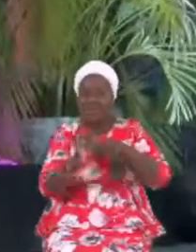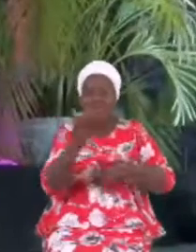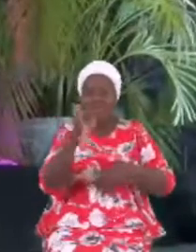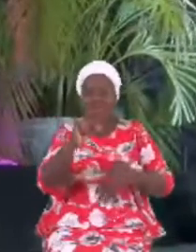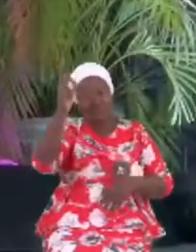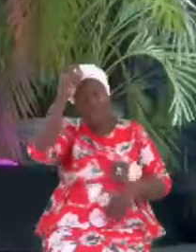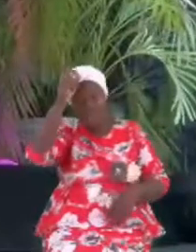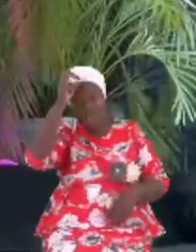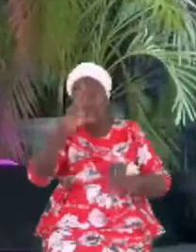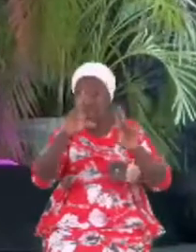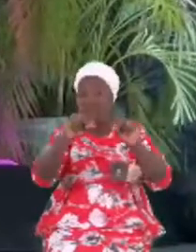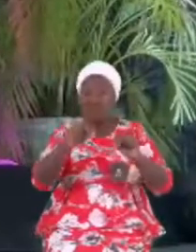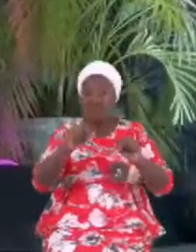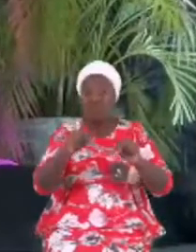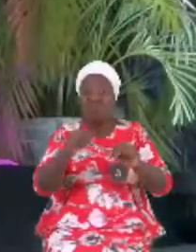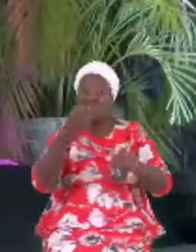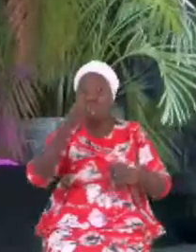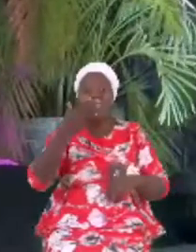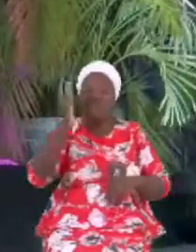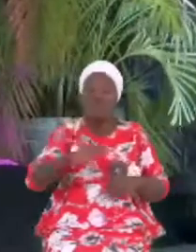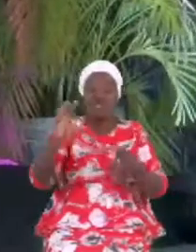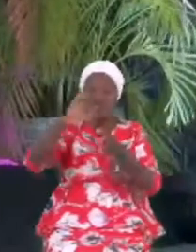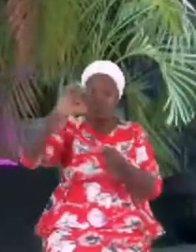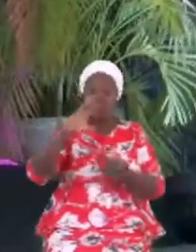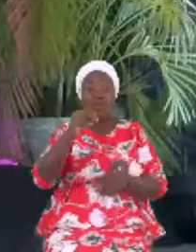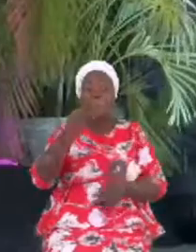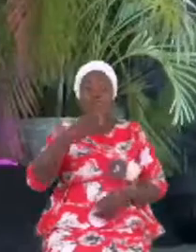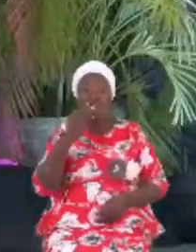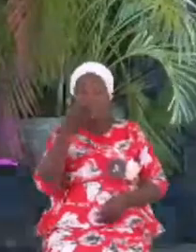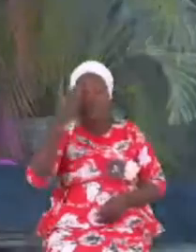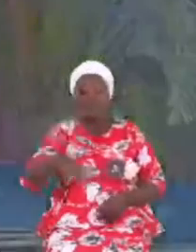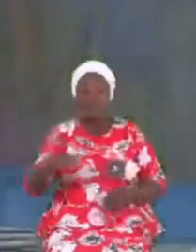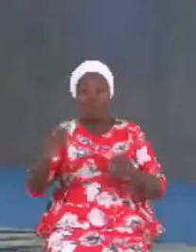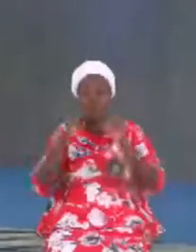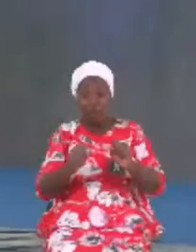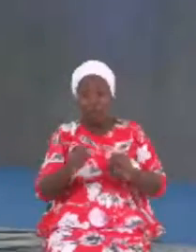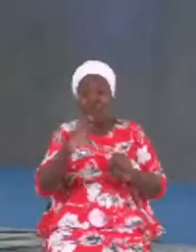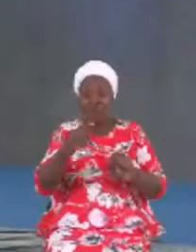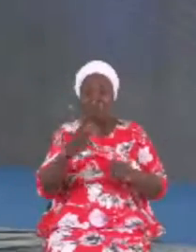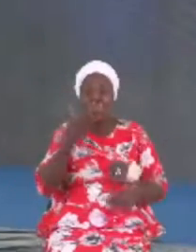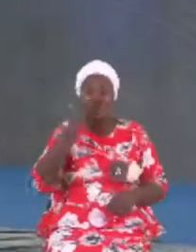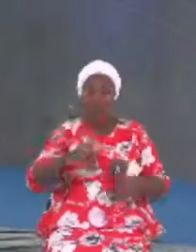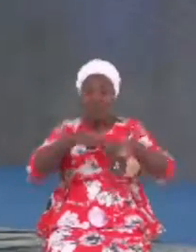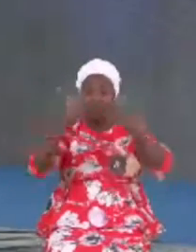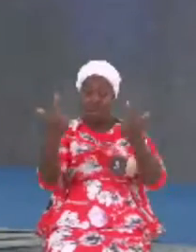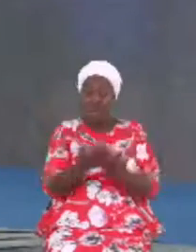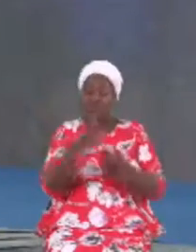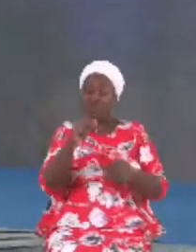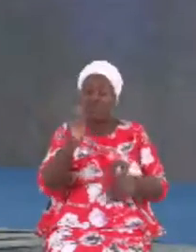pas de Satan, il n'y a pas de mauvais esprit, il n'y a pas de puissance maléfique, il n'y a pas de gang, il n'y a personne